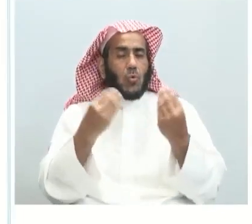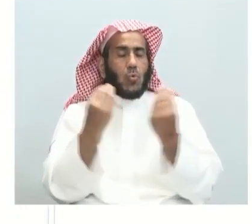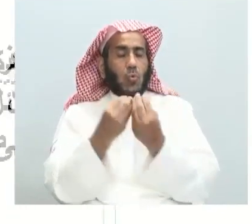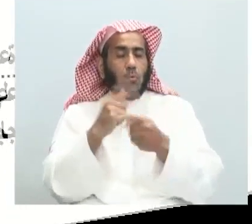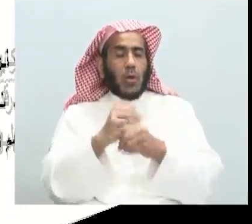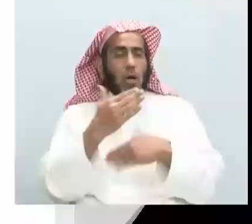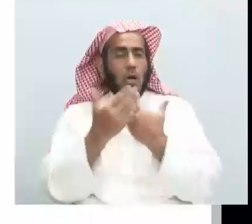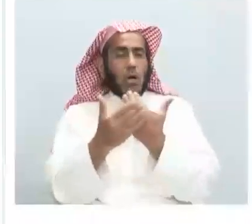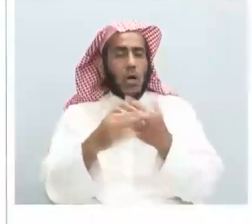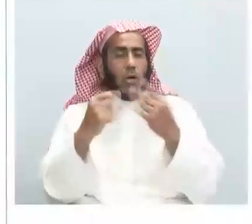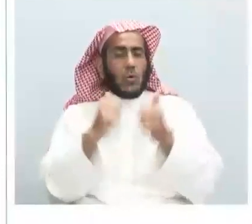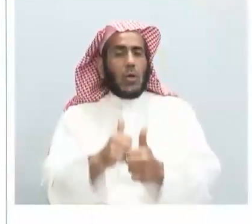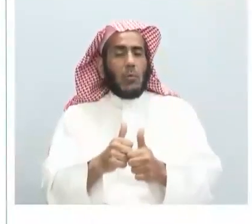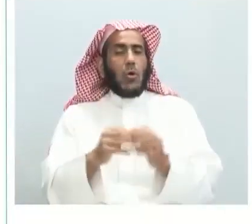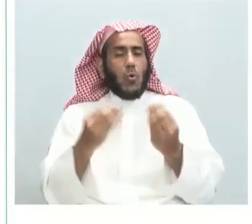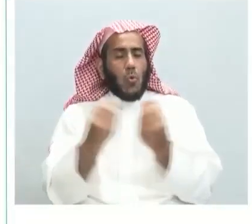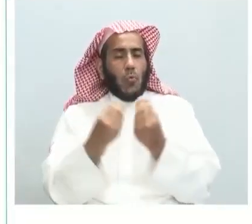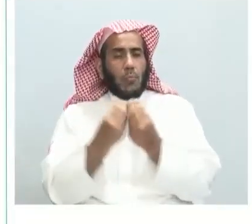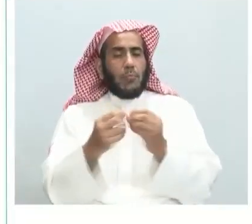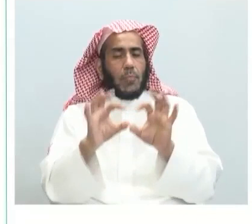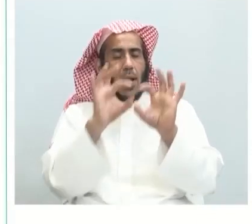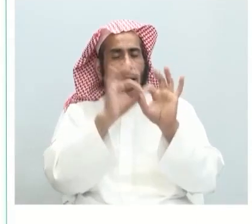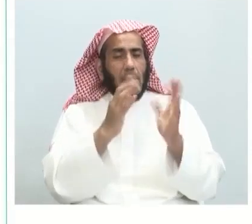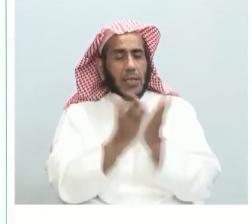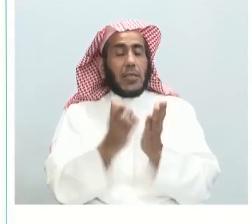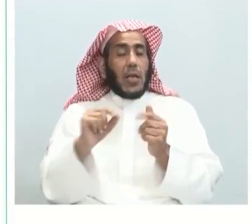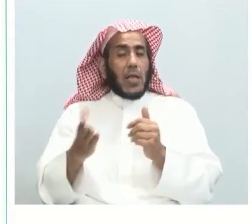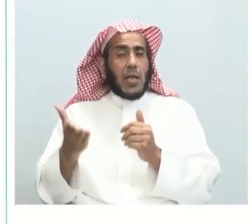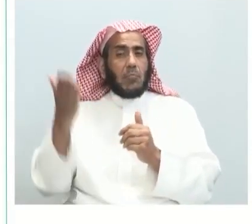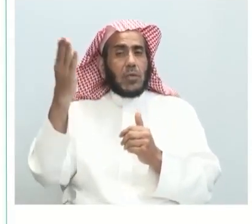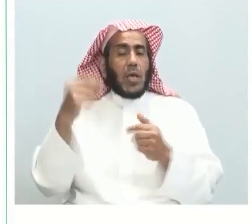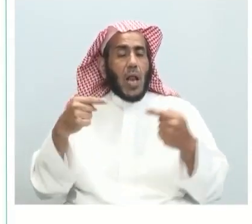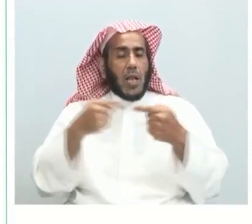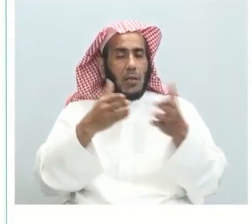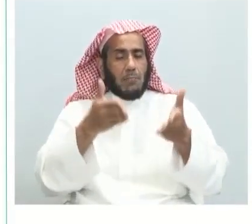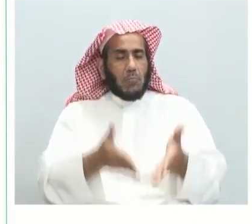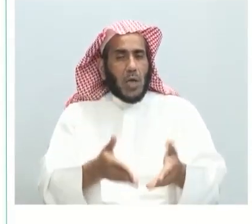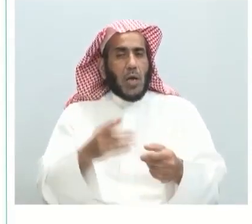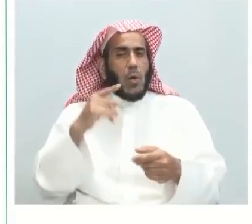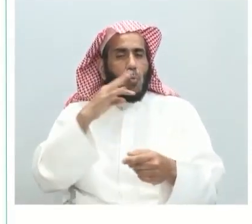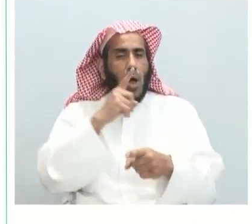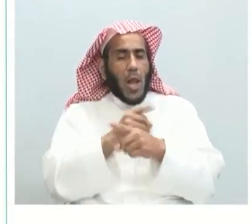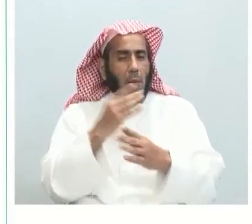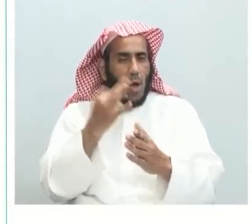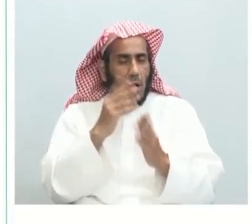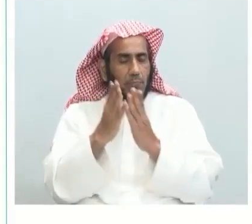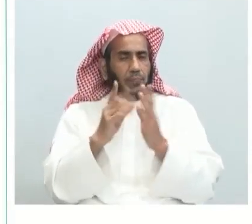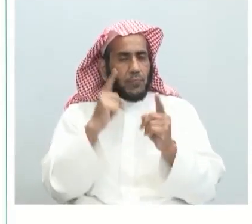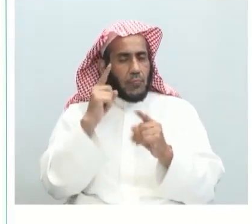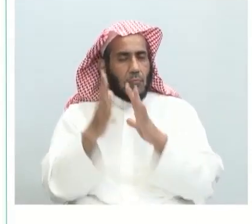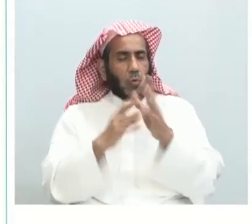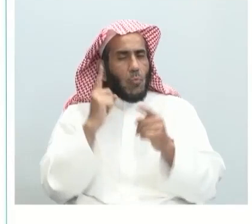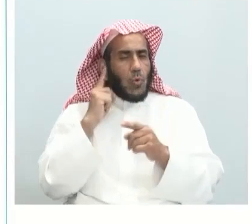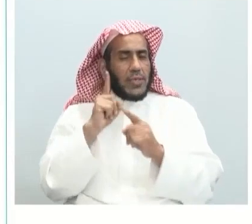ايها الطلاب والطالبات للوقوف على الايات الكريمات التي معنا اتلوها على مسامعكم في تدبر